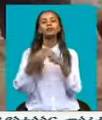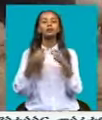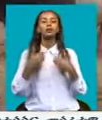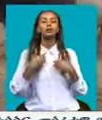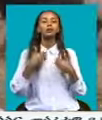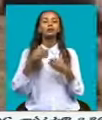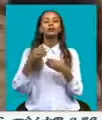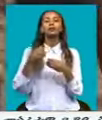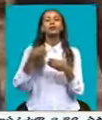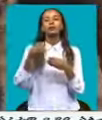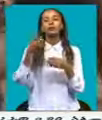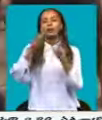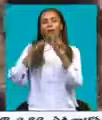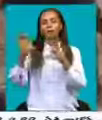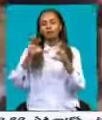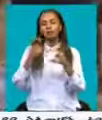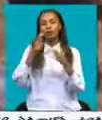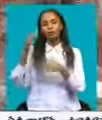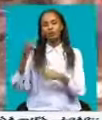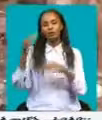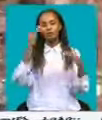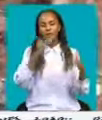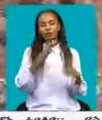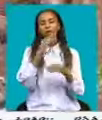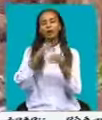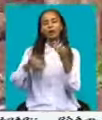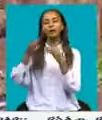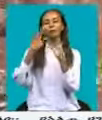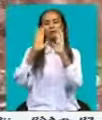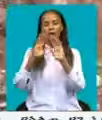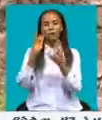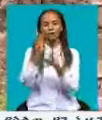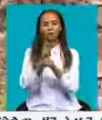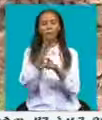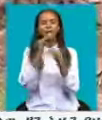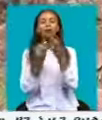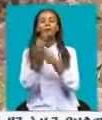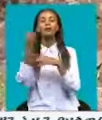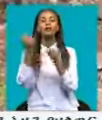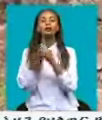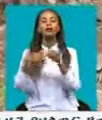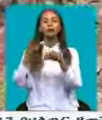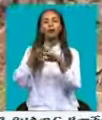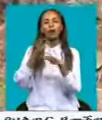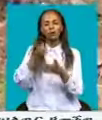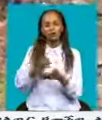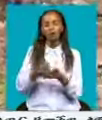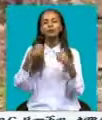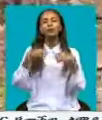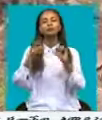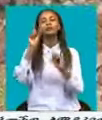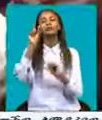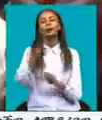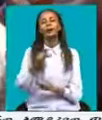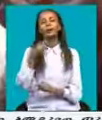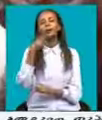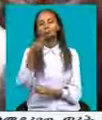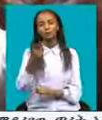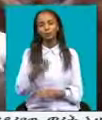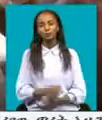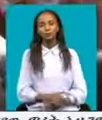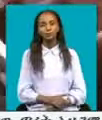አክለውም ማህበረሰቡ ከሚያደርገው ድጋፍ ጎን ለጎን የአካባቢው ሰላም በመጠበቅና በልማት ስራው ላይ አጠናክሮ ሊቀጥል ይገባልም ብለዋል።